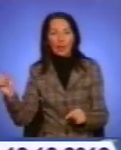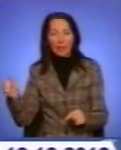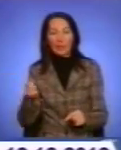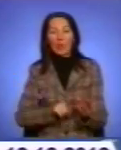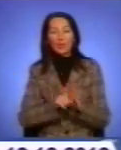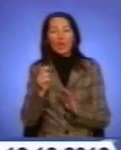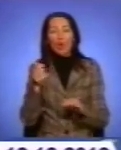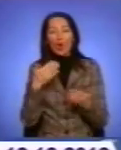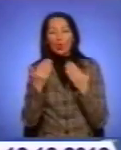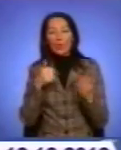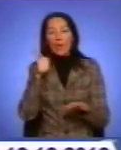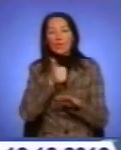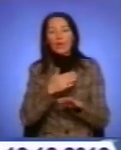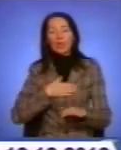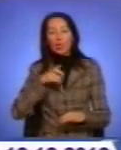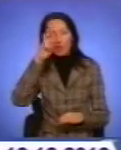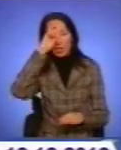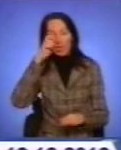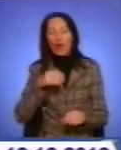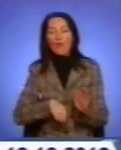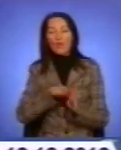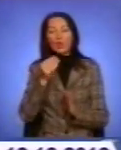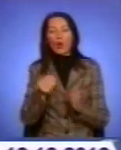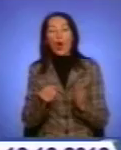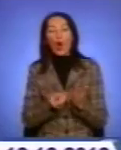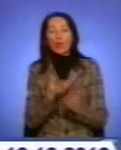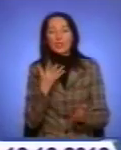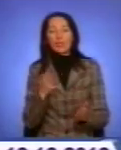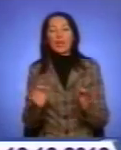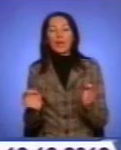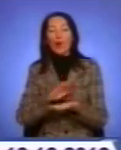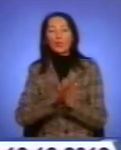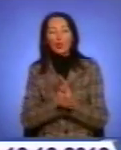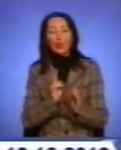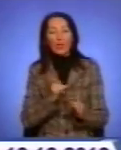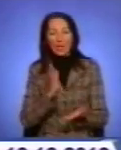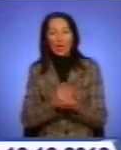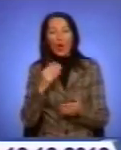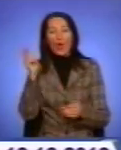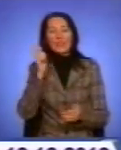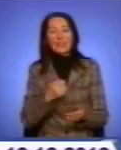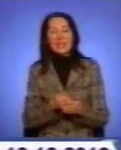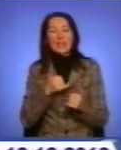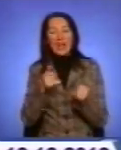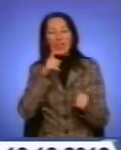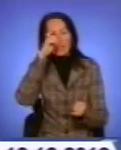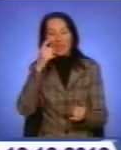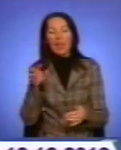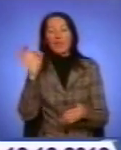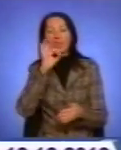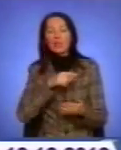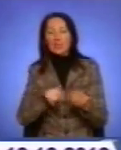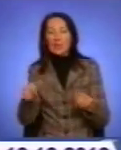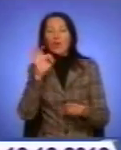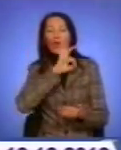нашої держави високо оцінив атмосферу, в якій проходить його візит до Індії, та відзначив корисність для української сторони відвідання міста